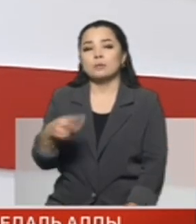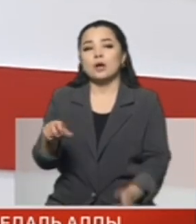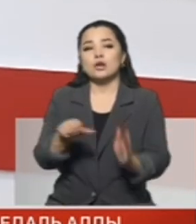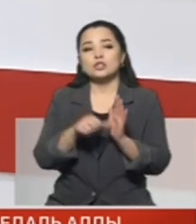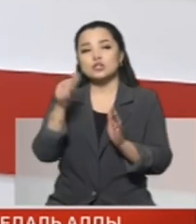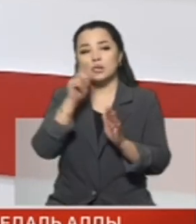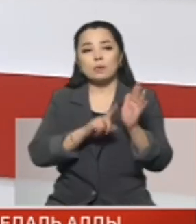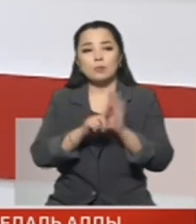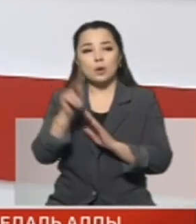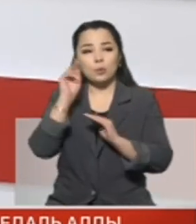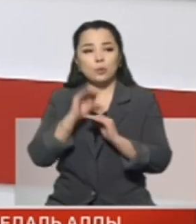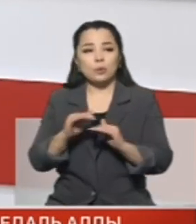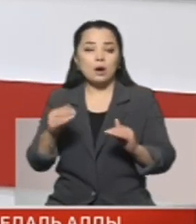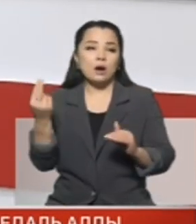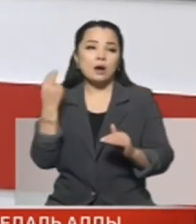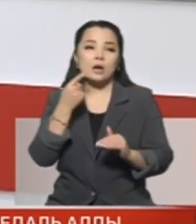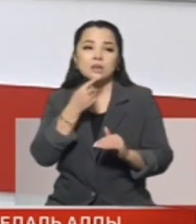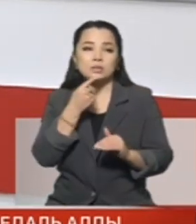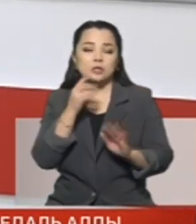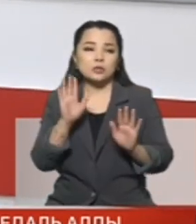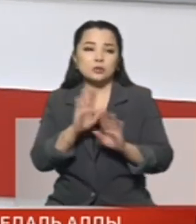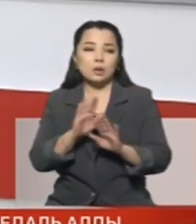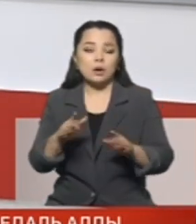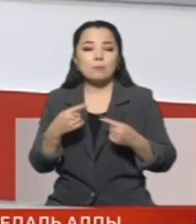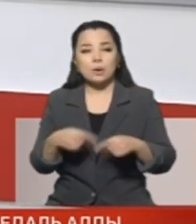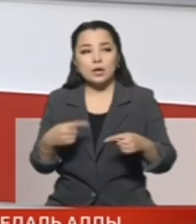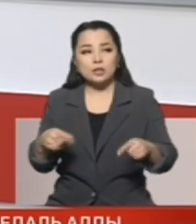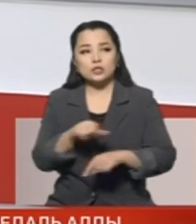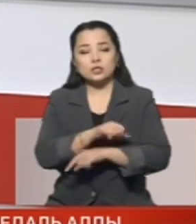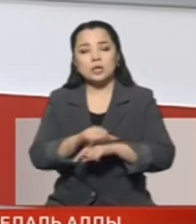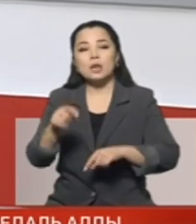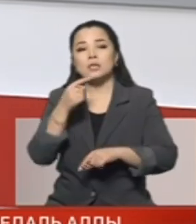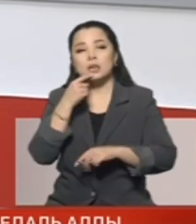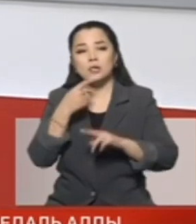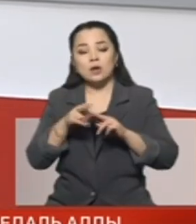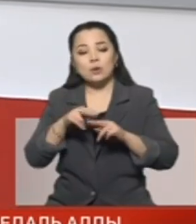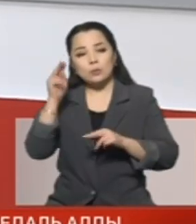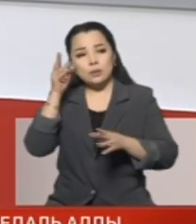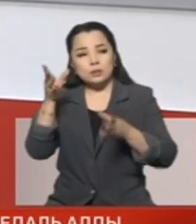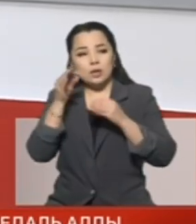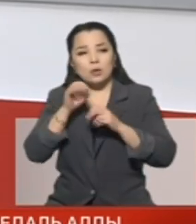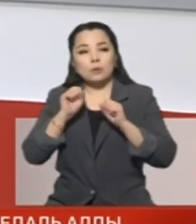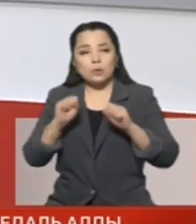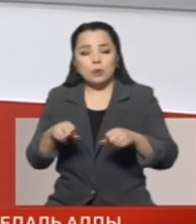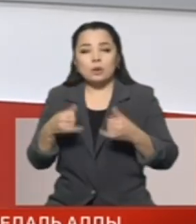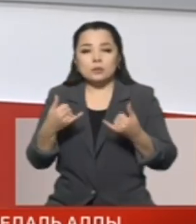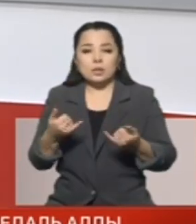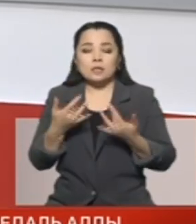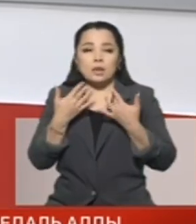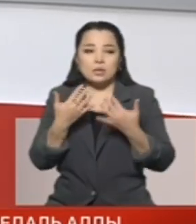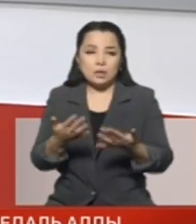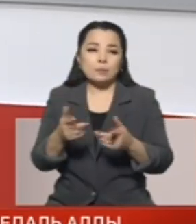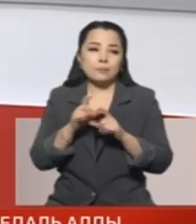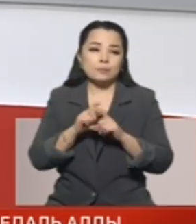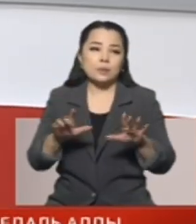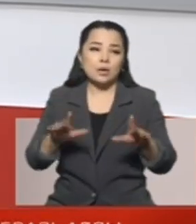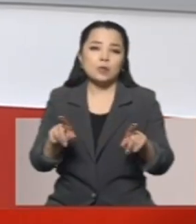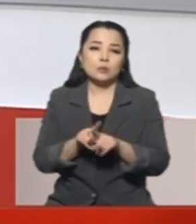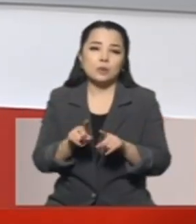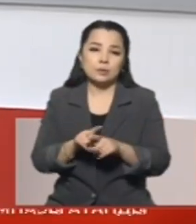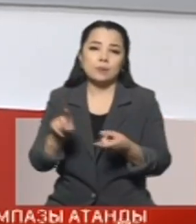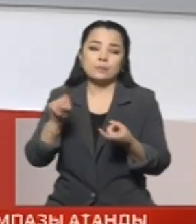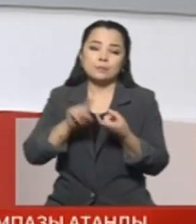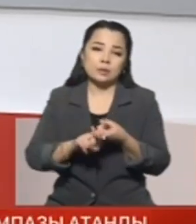2026 жылдан бастап оқушылар ағылшын тілінде ғана емес, басқа да шет тілдерінде білім алуы мүмкін. Дегенмен бұл талап білім беру мекемесінің